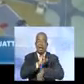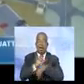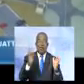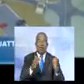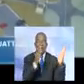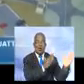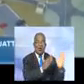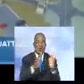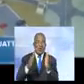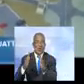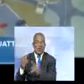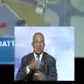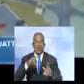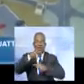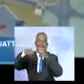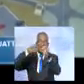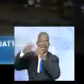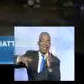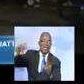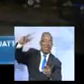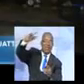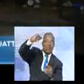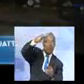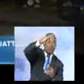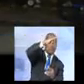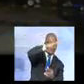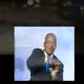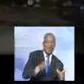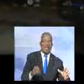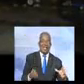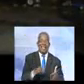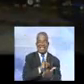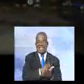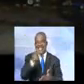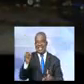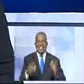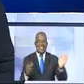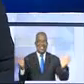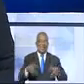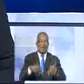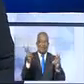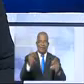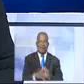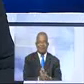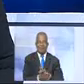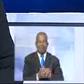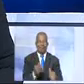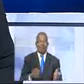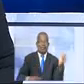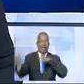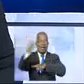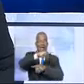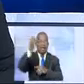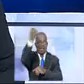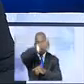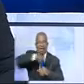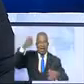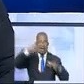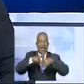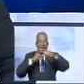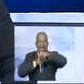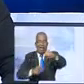d'améliorer le transport aérien, ce qui contribuera à l'essor de l'économie nationale. La journée africaine de la